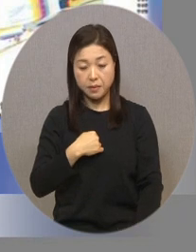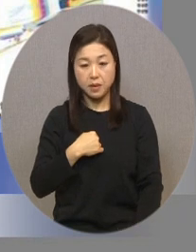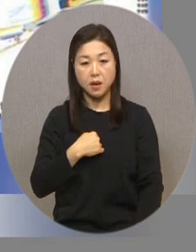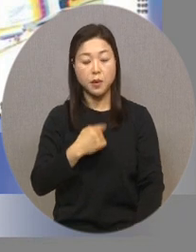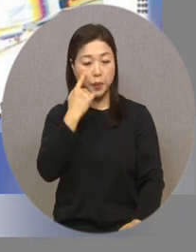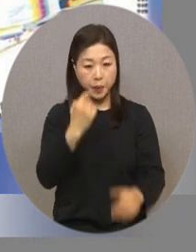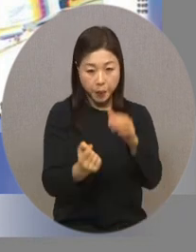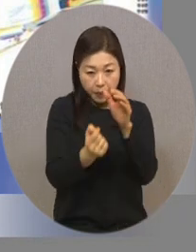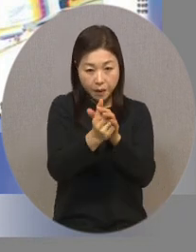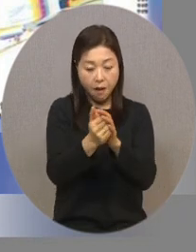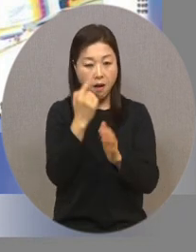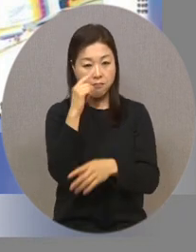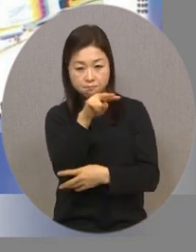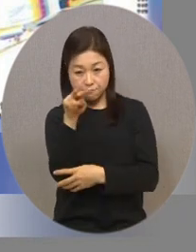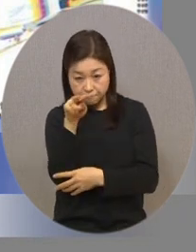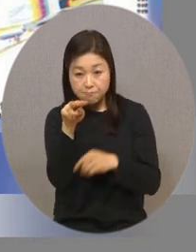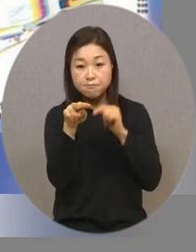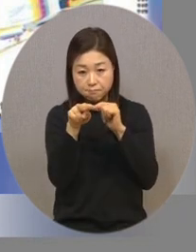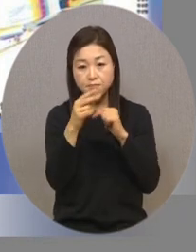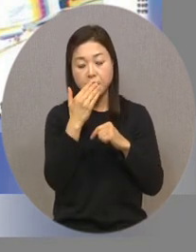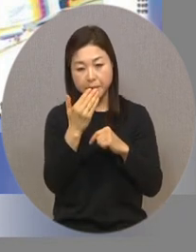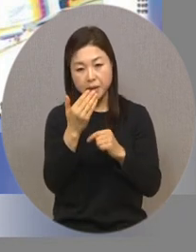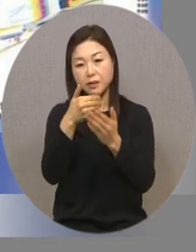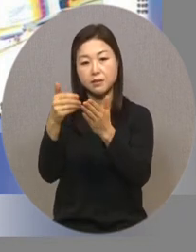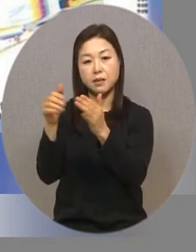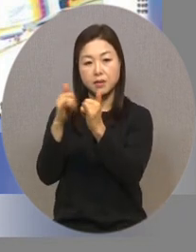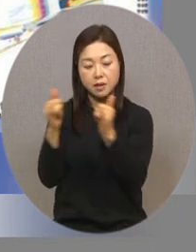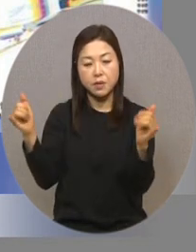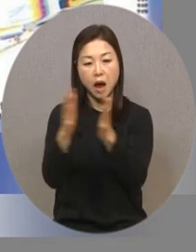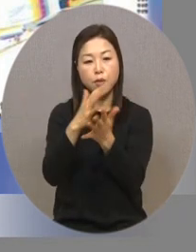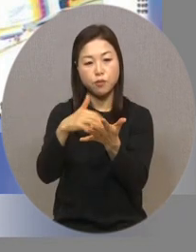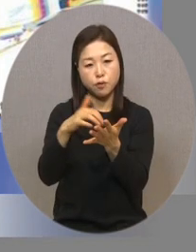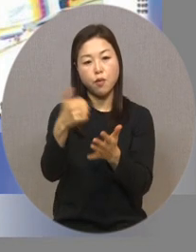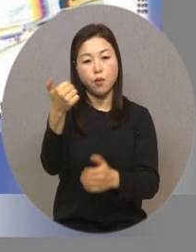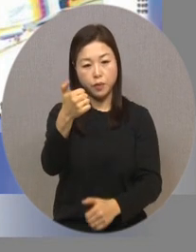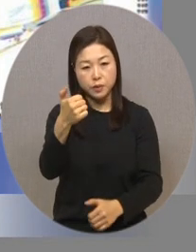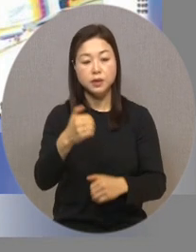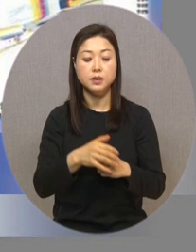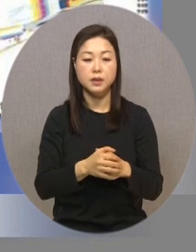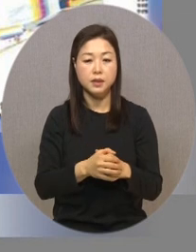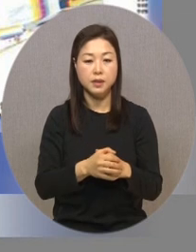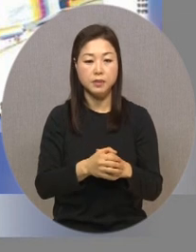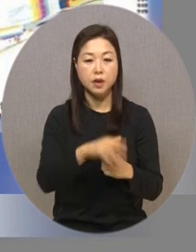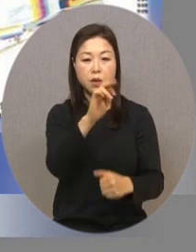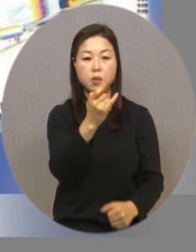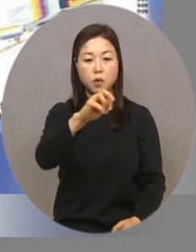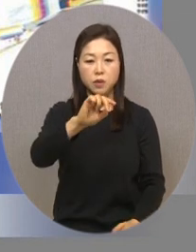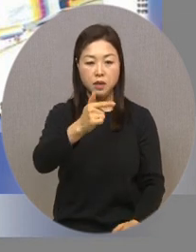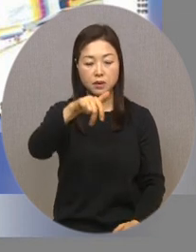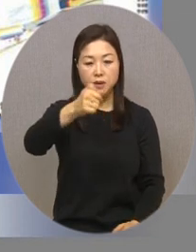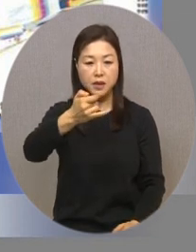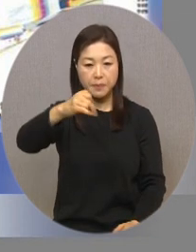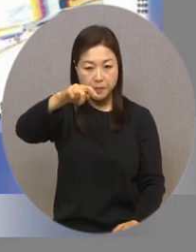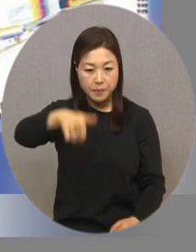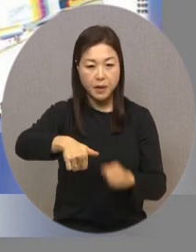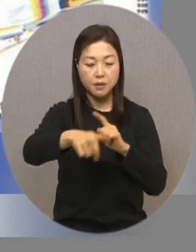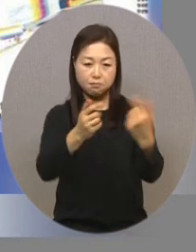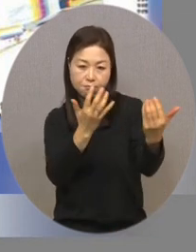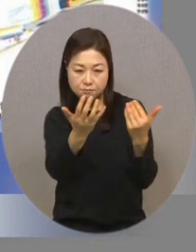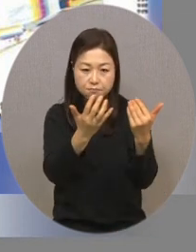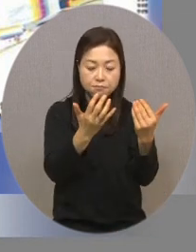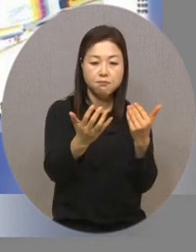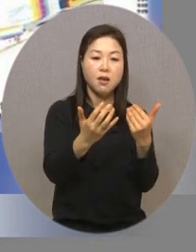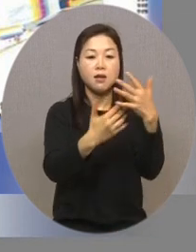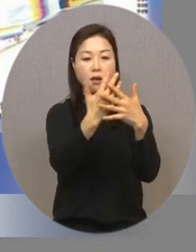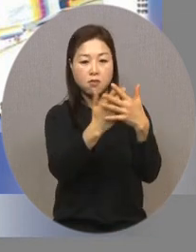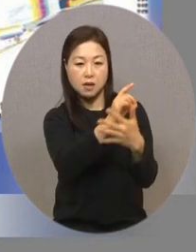누구보다 독창적인 시각을 가진 작가들의 작품 총 50점과 작품을 모션 그래픽 등 입체적으로 구현한 미디어아트